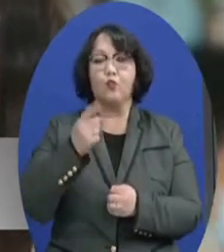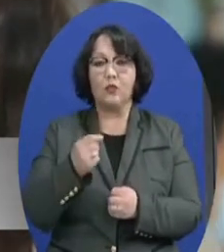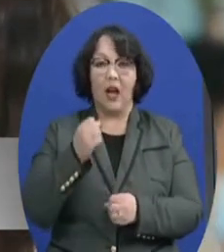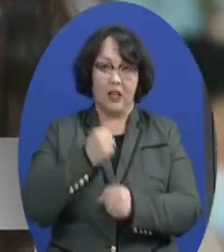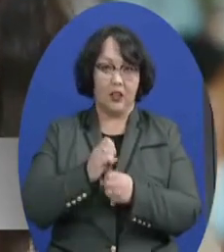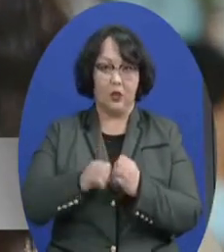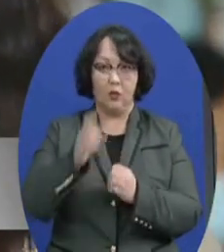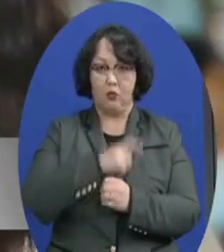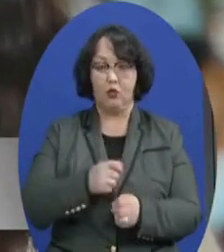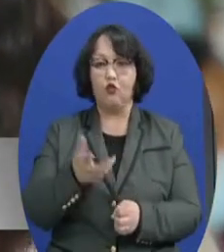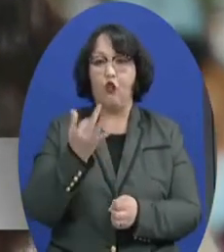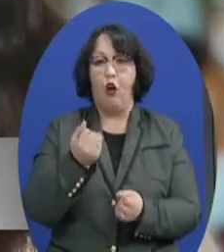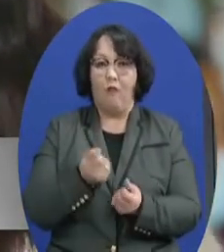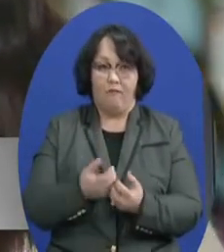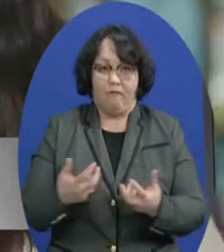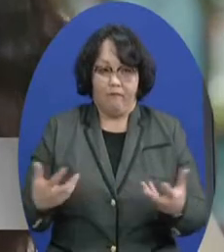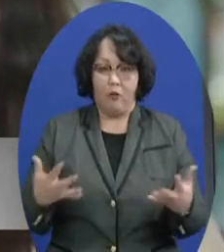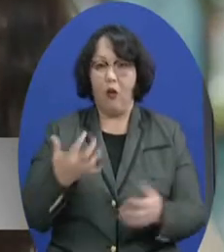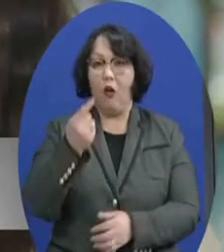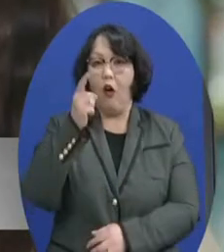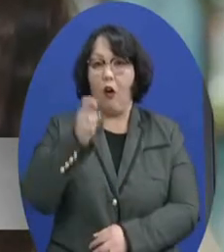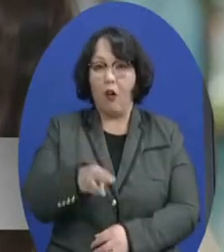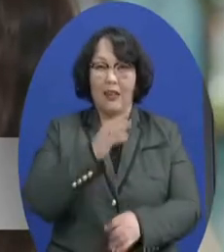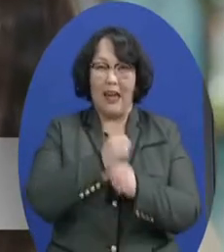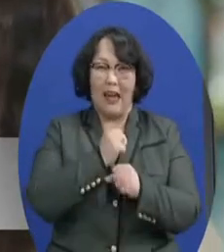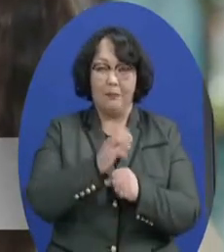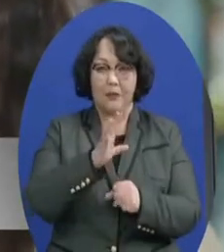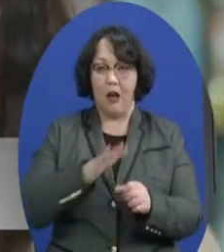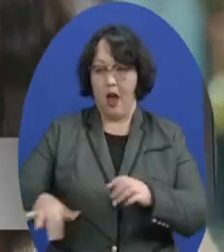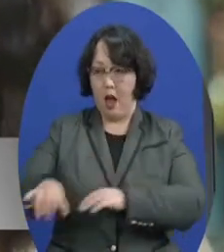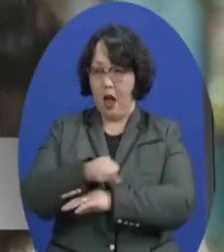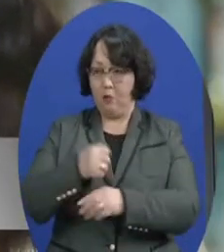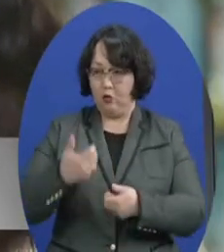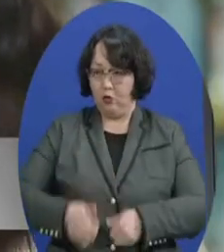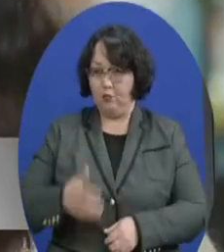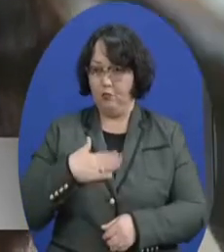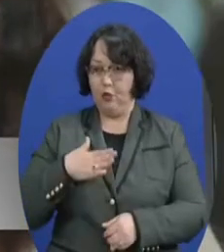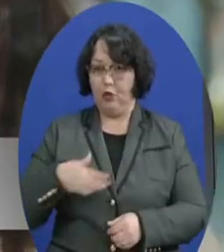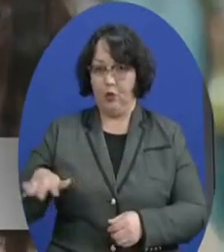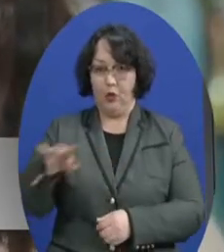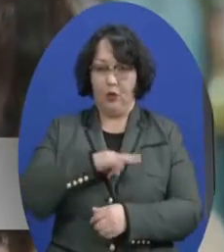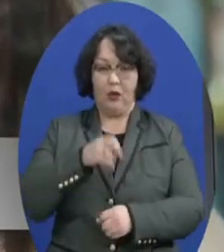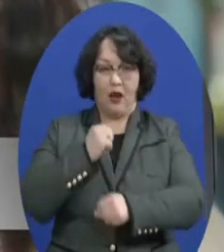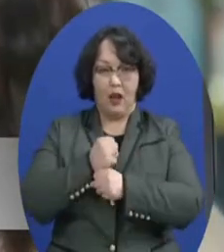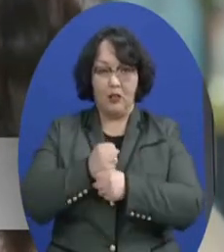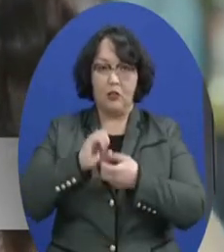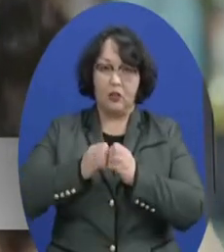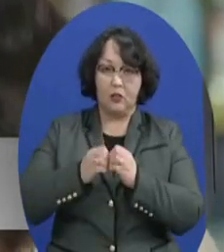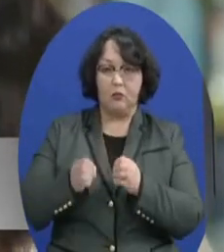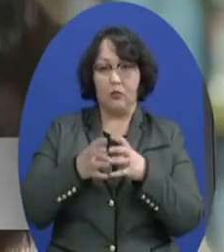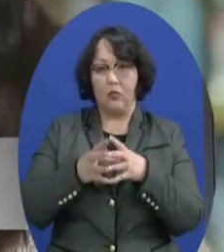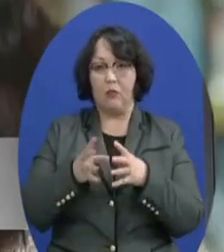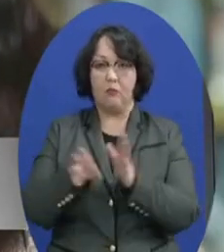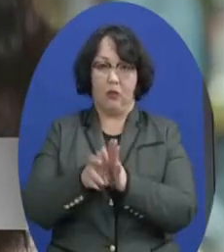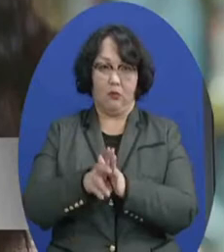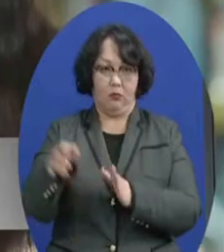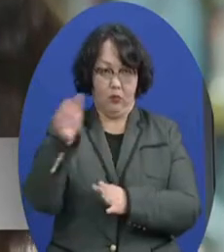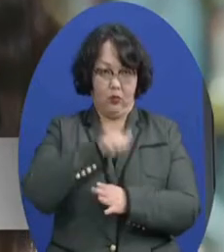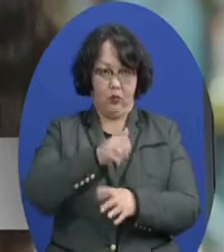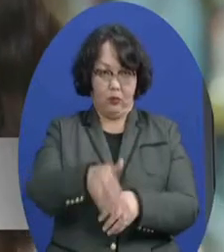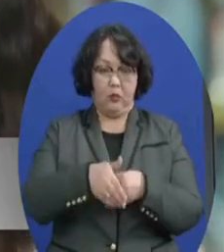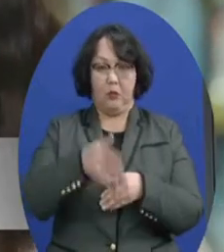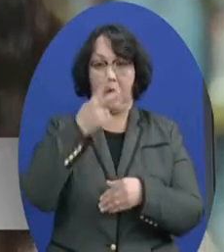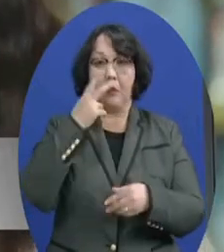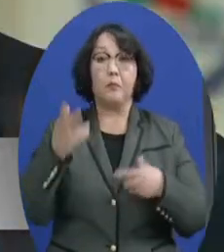тоо нэмэгдэнэ. Хотод ингээд ямар нэг ажил хийхгүй аймагт ирээд аймгийн хөдөлгөөн сум орнуудын хөдөлгөөн бас ингээд ажиллах боломжийг бүрдүүлж өгч байгаад